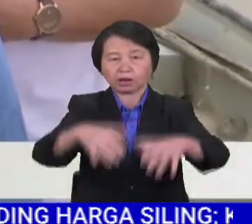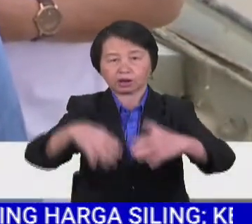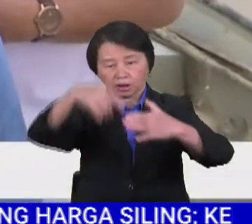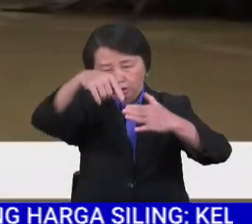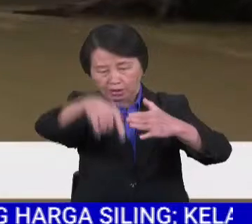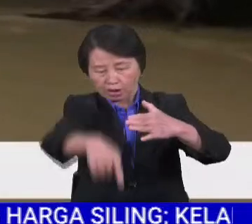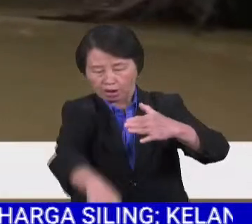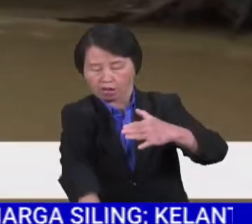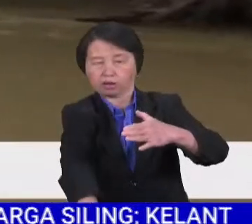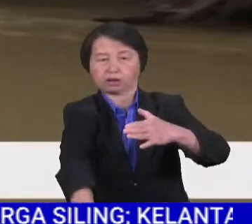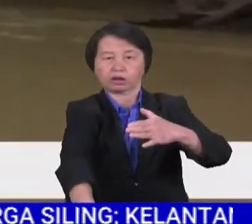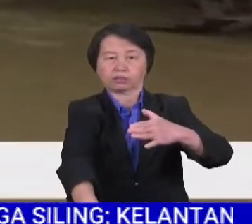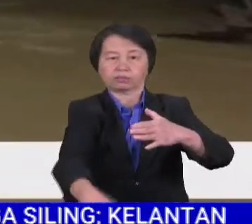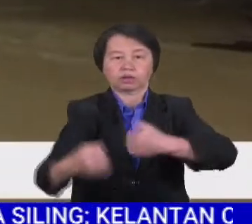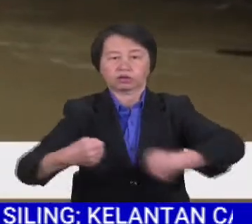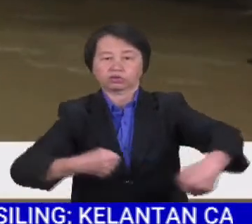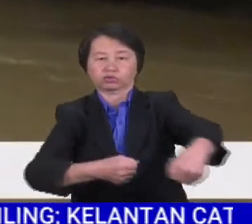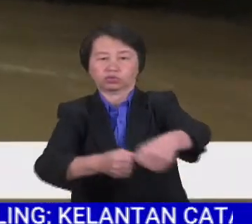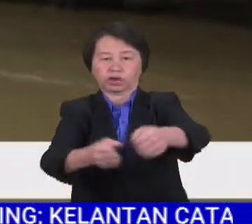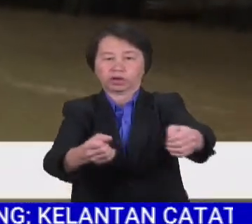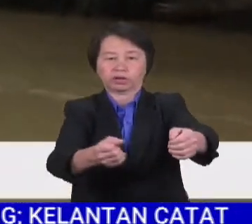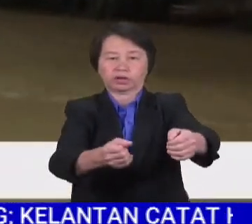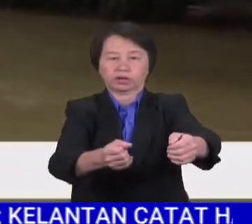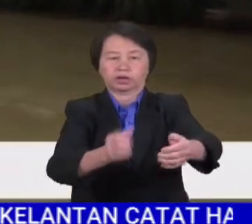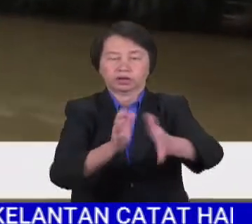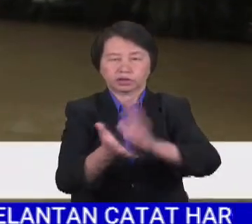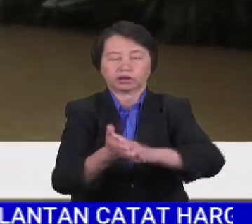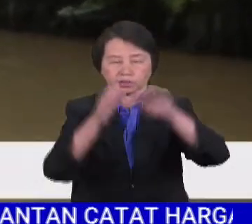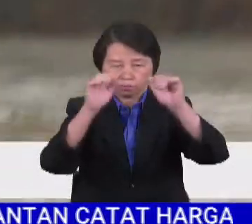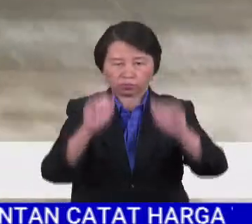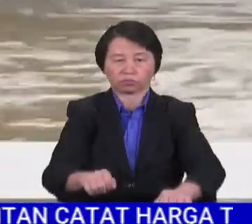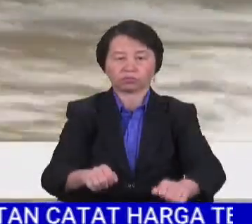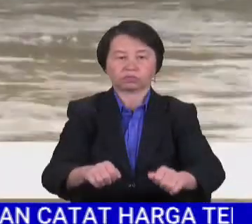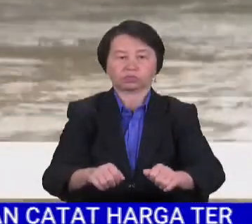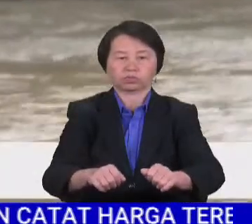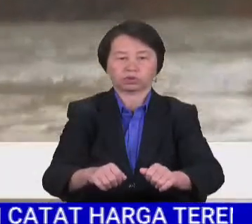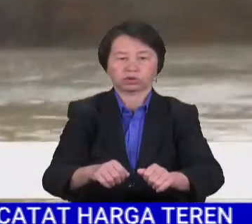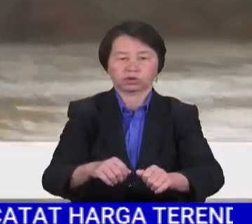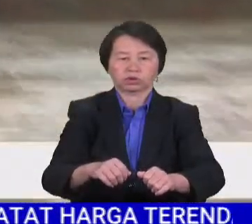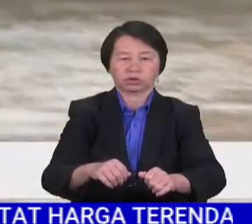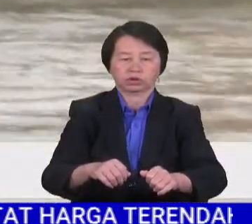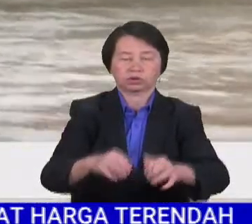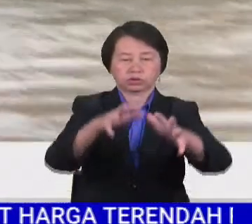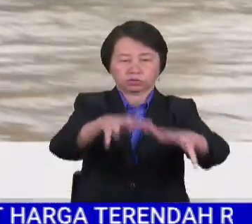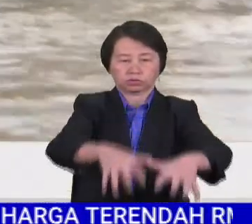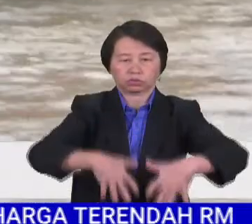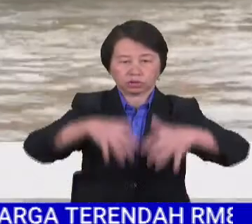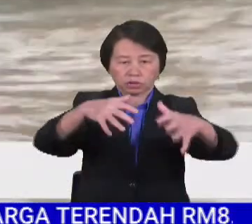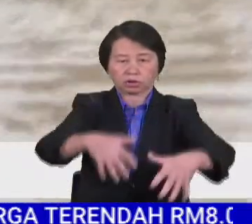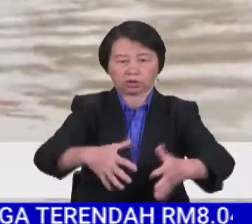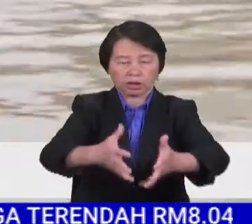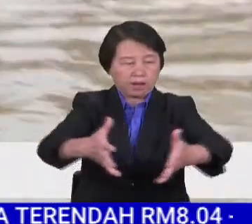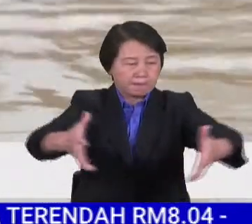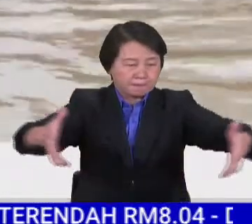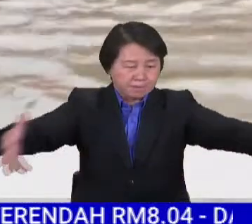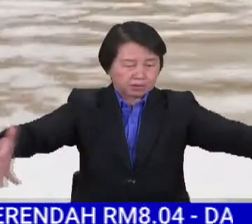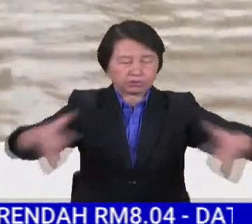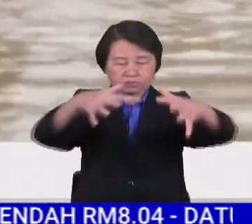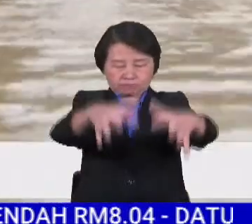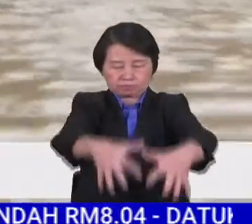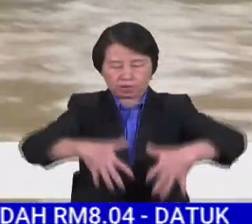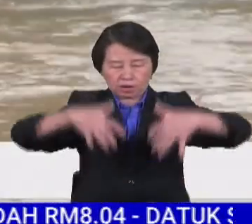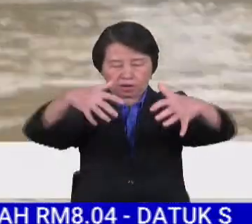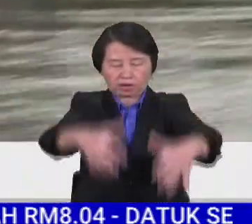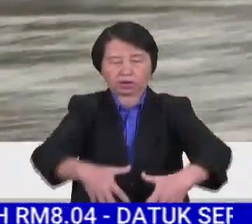Maura melamin ini supaya ianya dekat the di dalam kan dan juga dibesarkan semoga